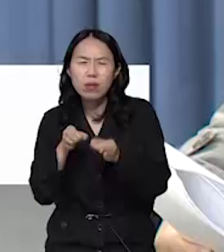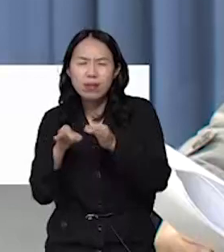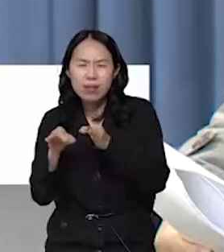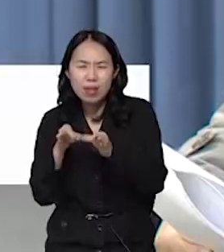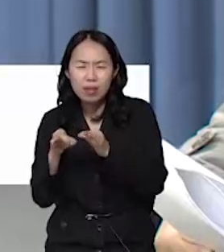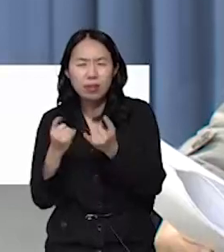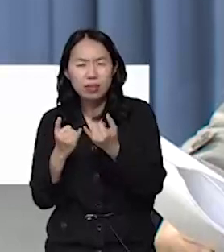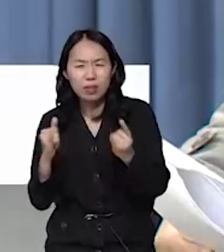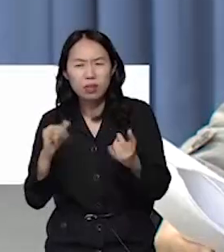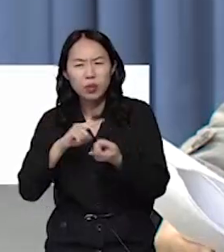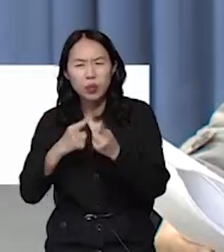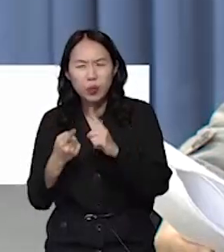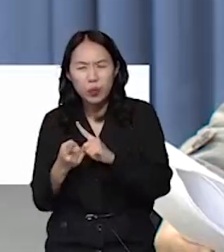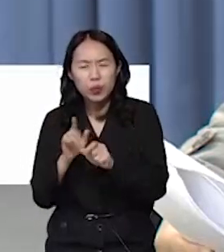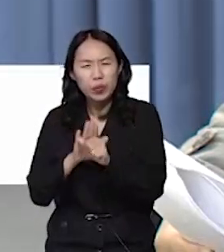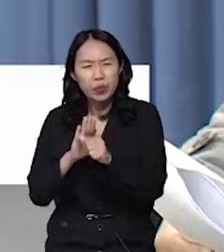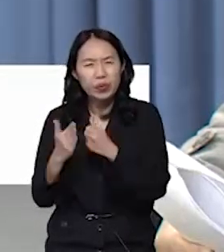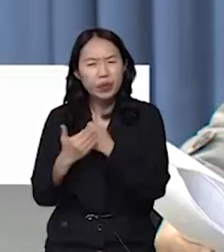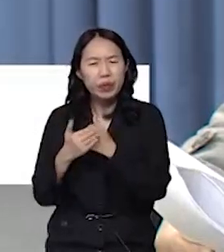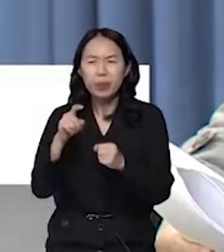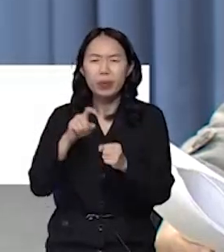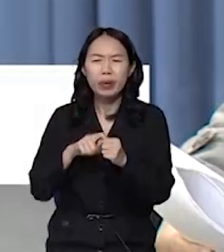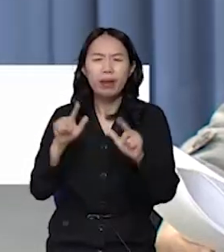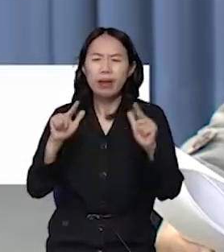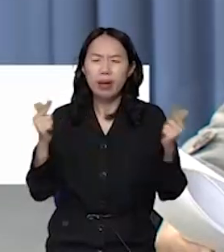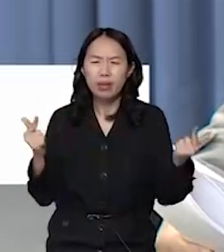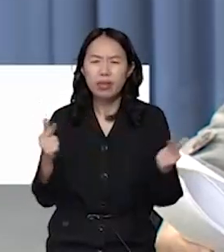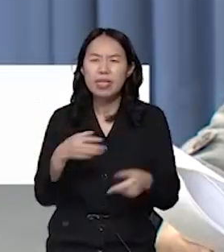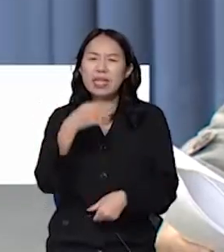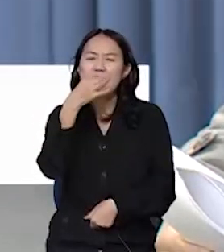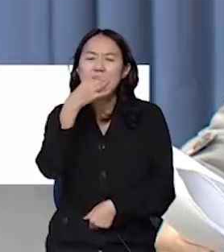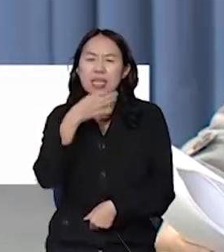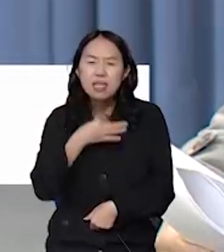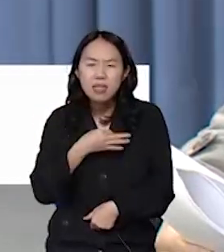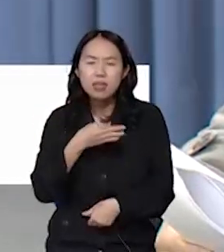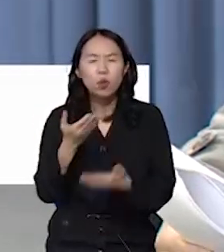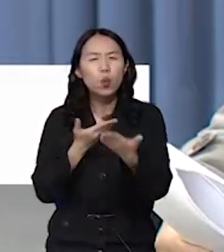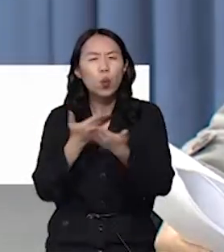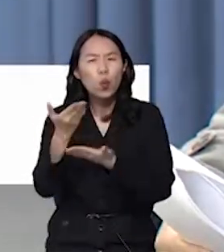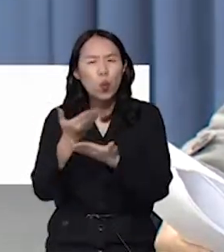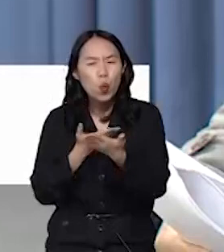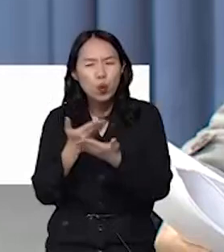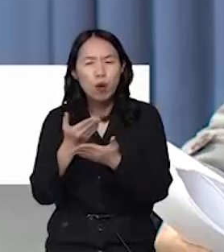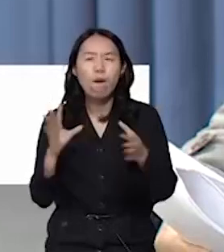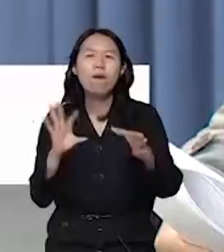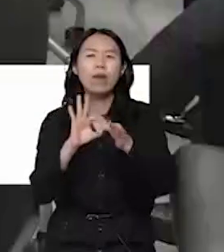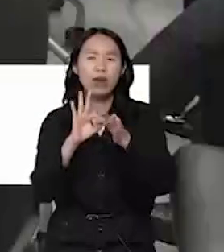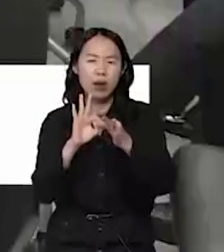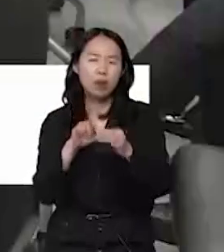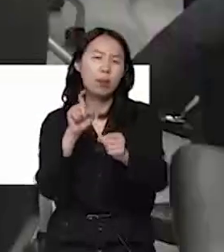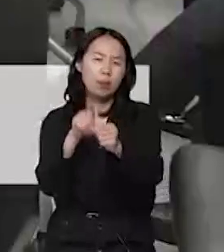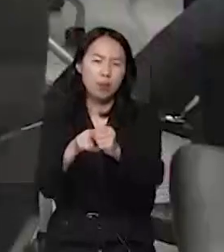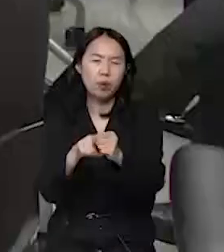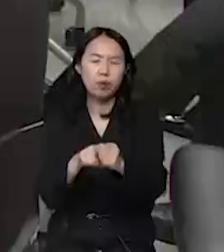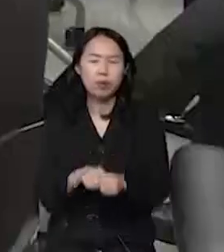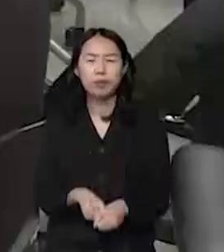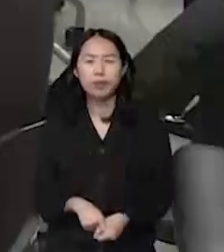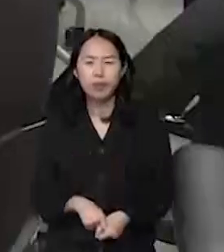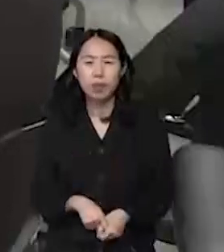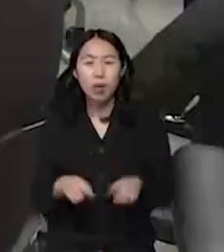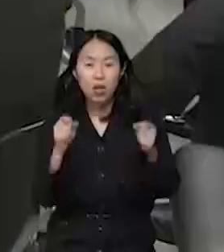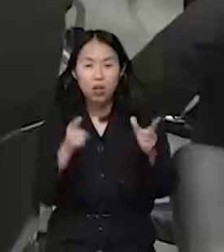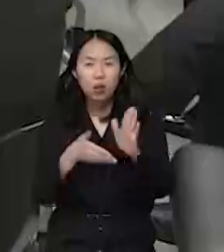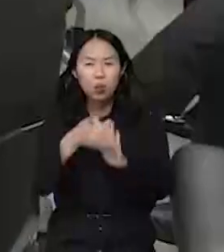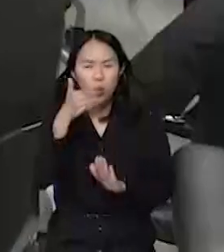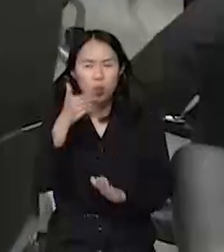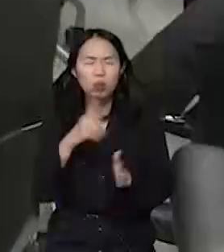상생 논의로 얘기하지 않기로 했습니다. 이익 공유를 어떻게 할 거냐로 이야기하기로 했습니다. 기회도시 광주를